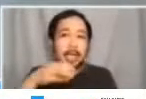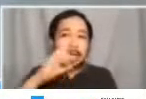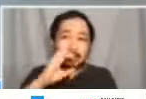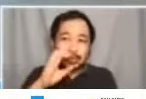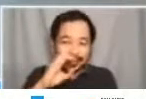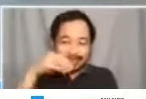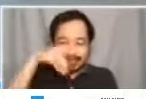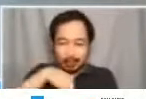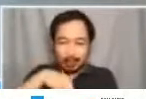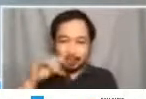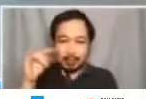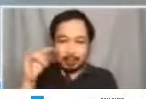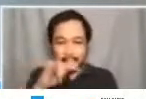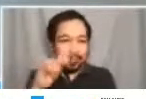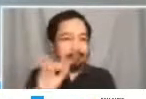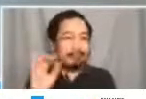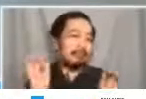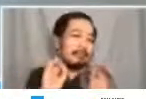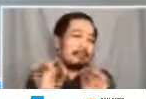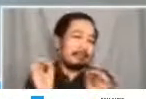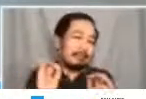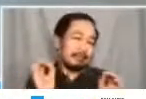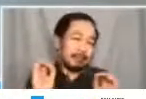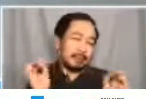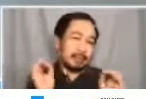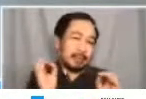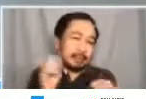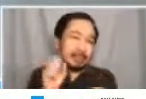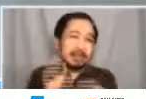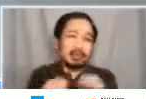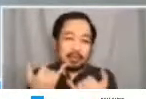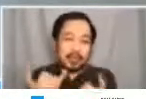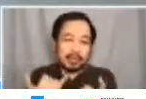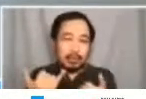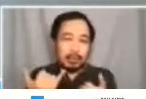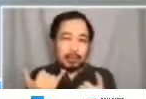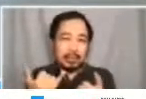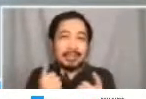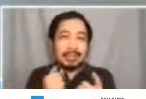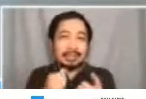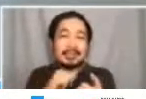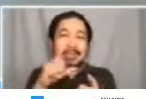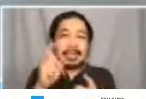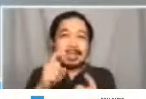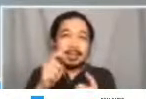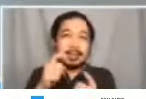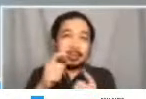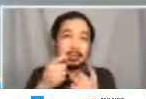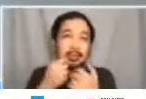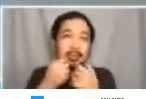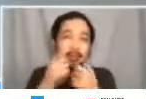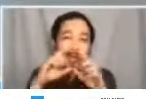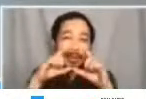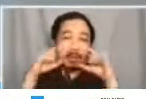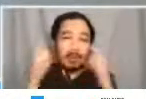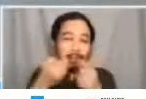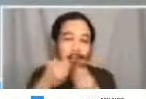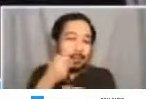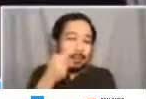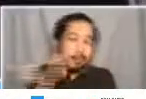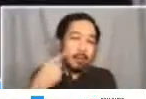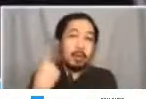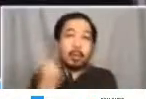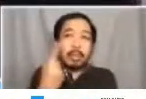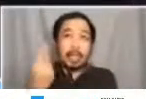mga hotline para po mag-avail kung ano man po ang options na pwede para sa mga pasahero.